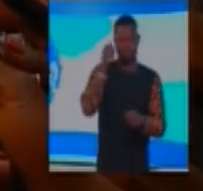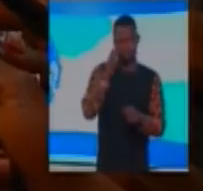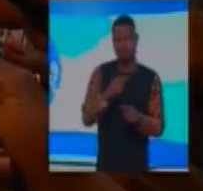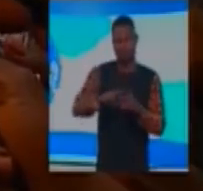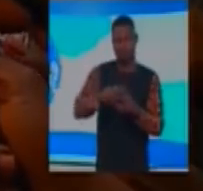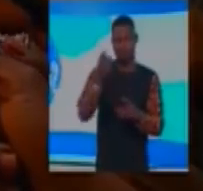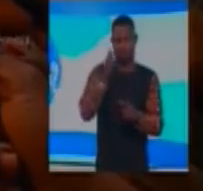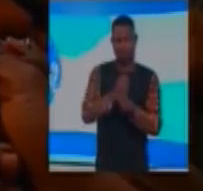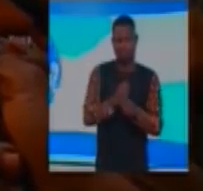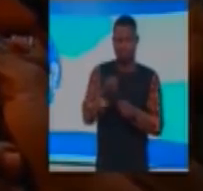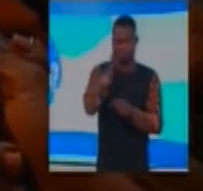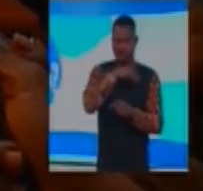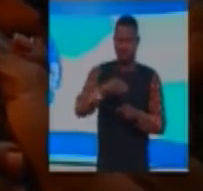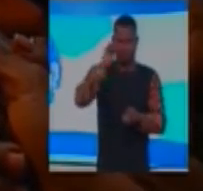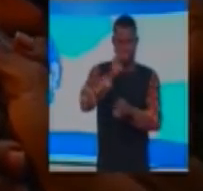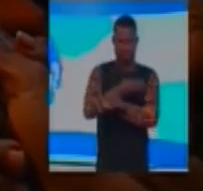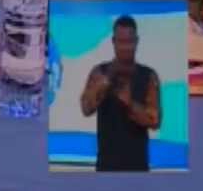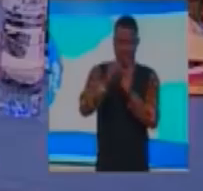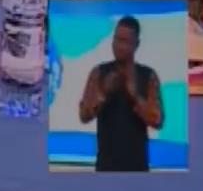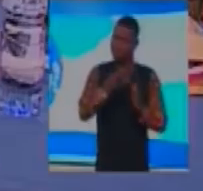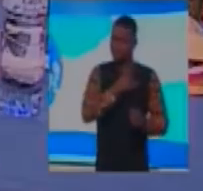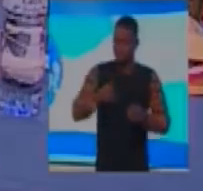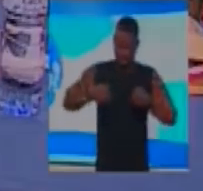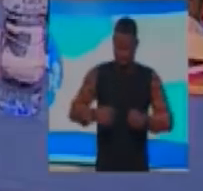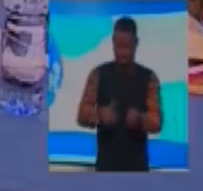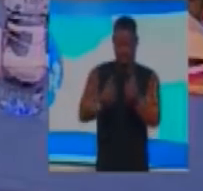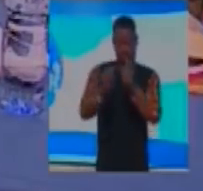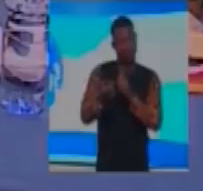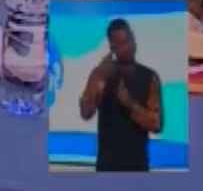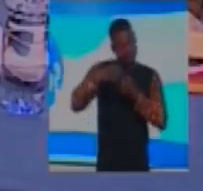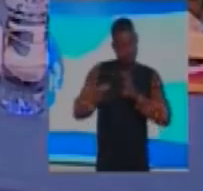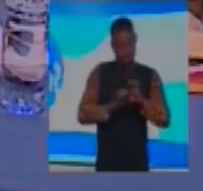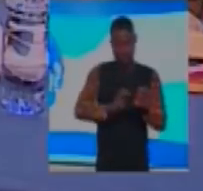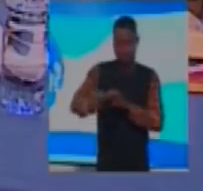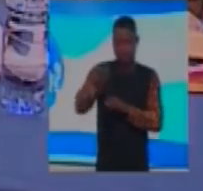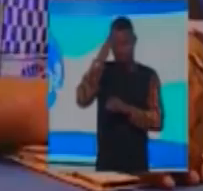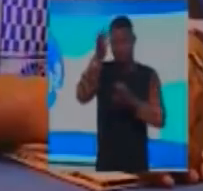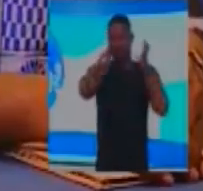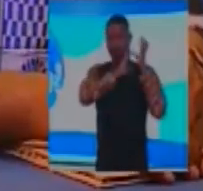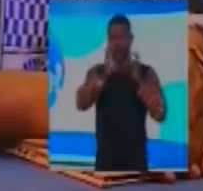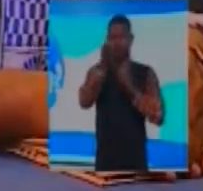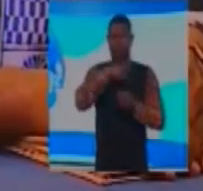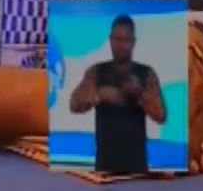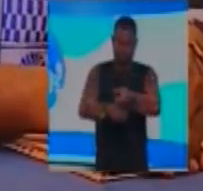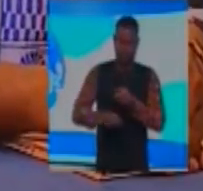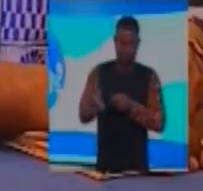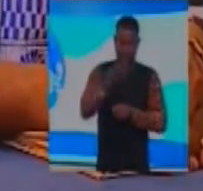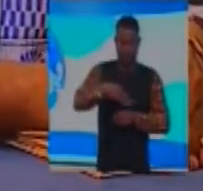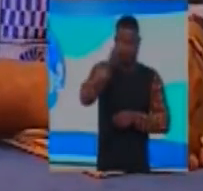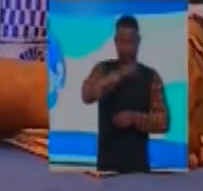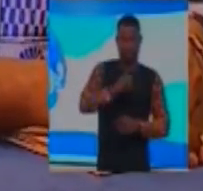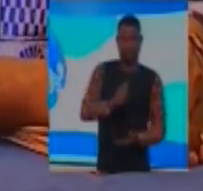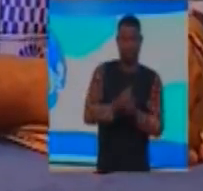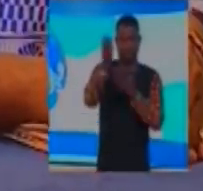façon opérationnelle et rapidement. Et pour cela, le ministère en charge de l'agriculture bénéficie de